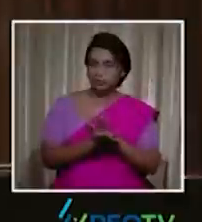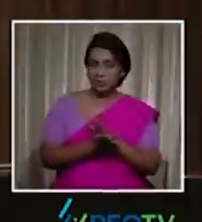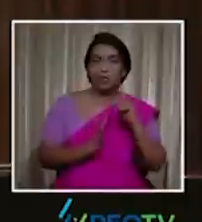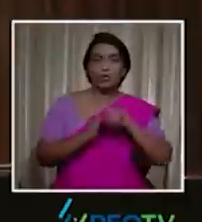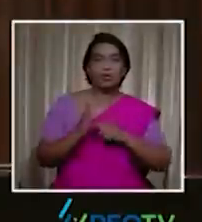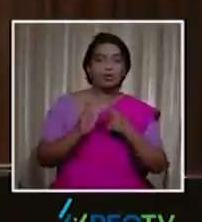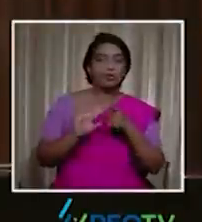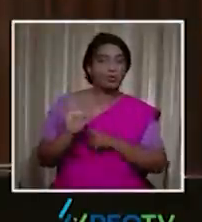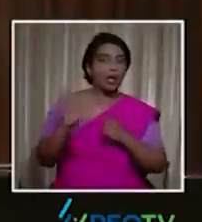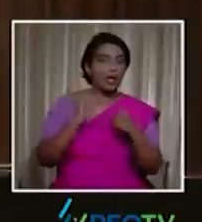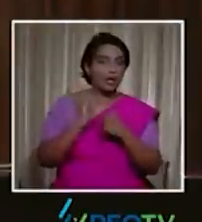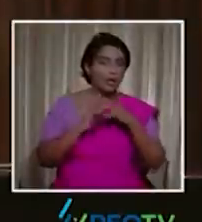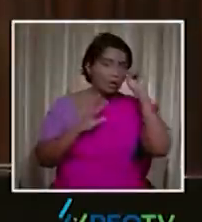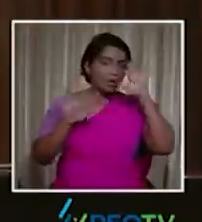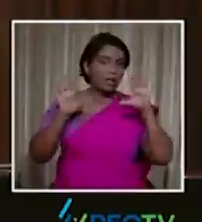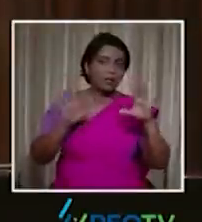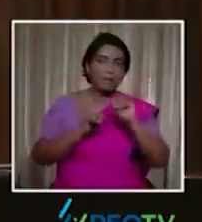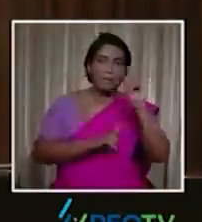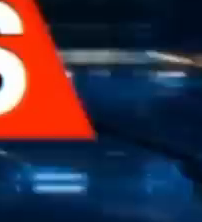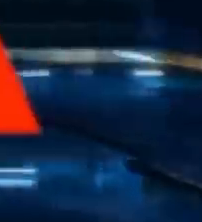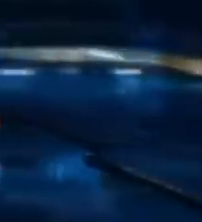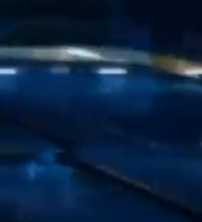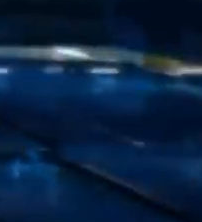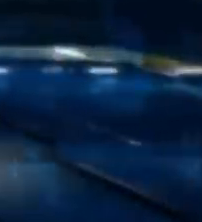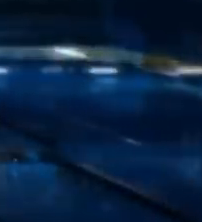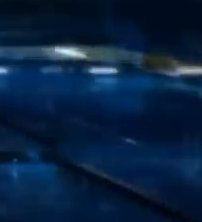මාස අඟහරුවාදා දින පෙරවරු 10 දක්වා සභාව කල් තබනු ලැබේ.